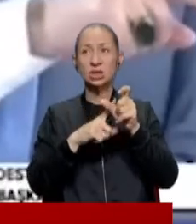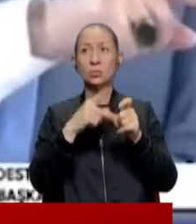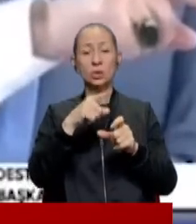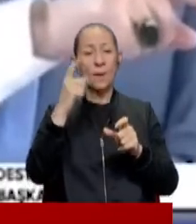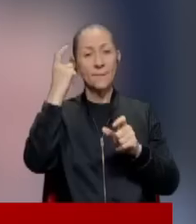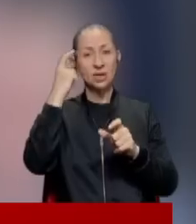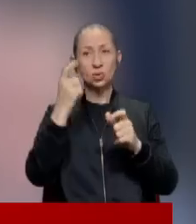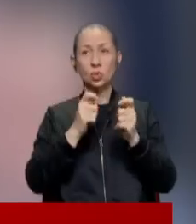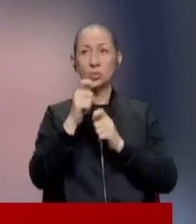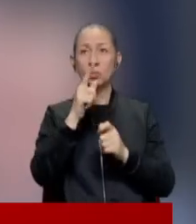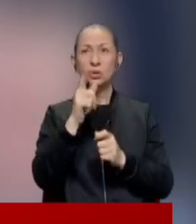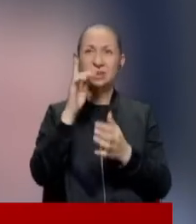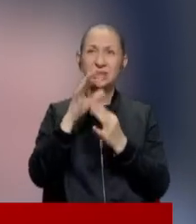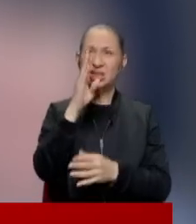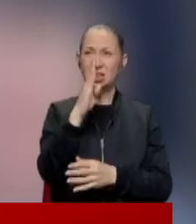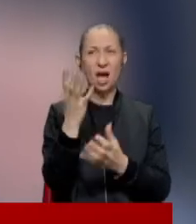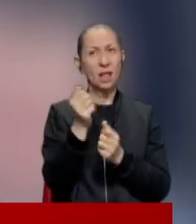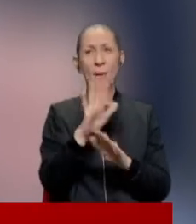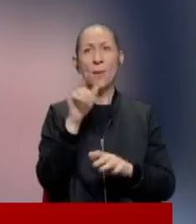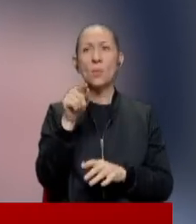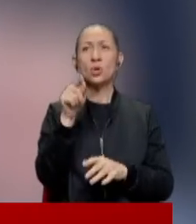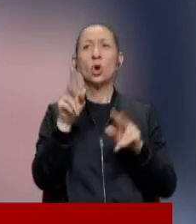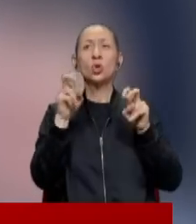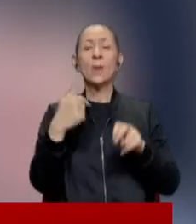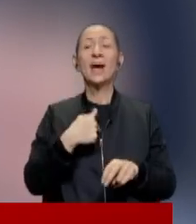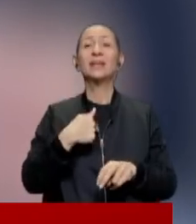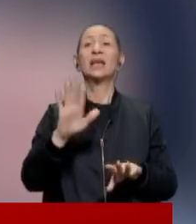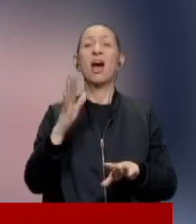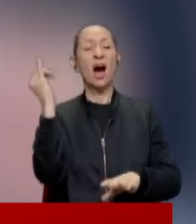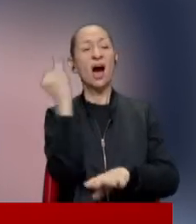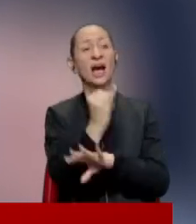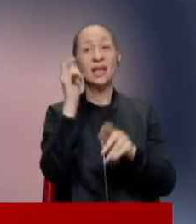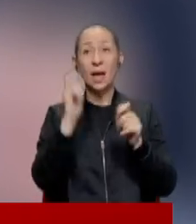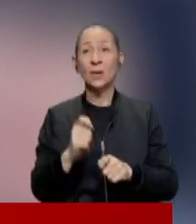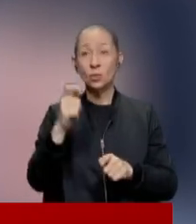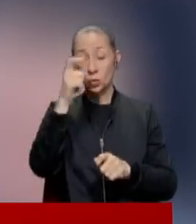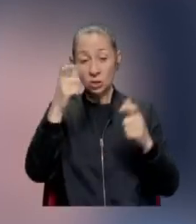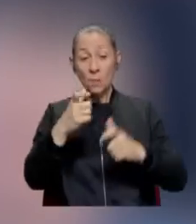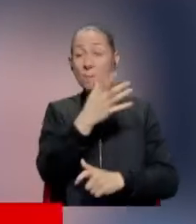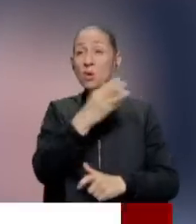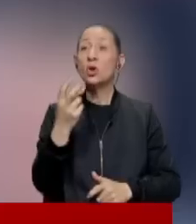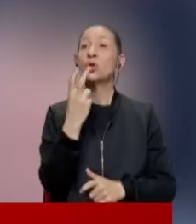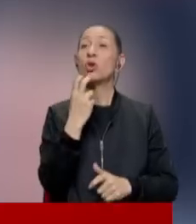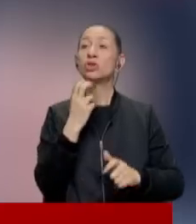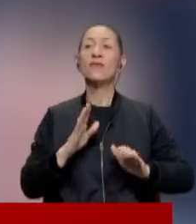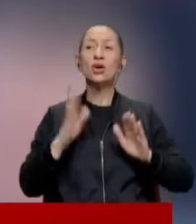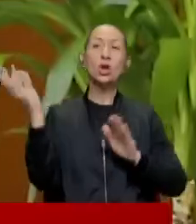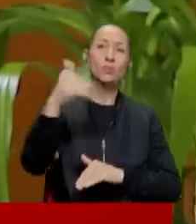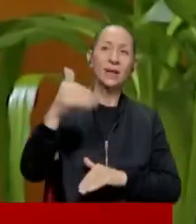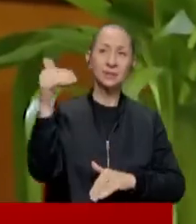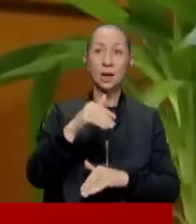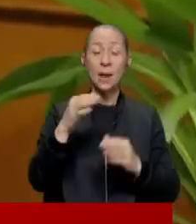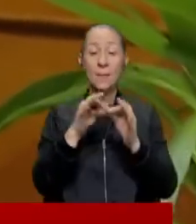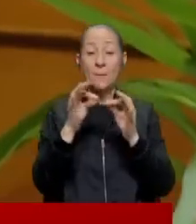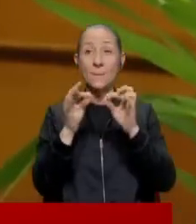kullanıyorsun bu şahsi ciddiye Almam ama burada mesele ben değilim hakaret edilen ülkemizdeki milyonlarca Yugoslavya göçmenidir